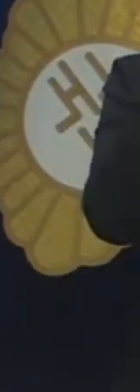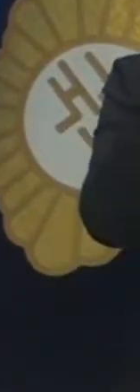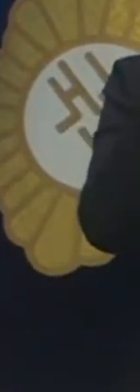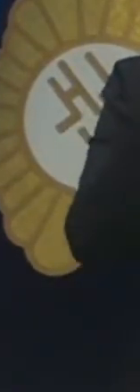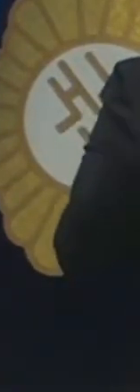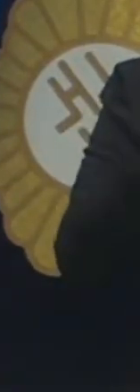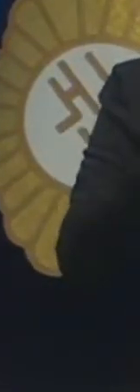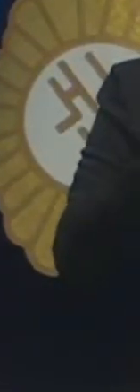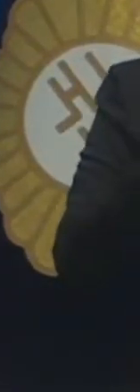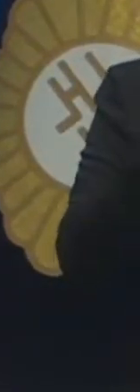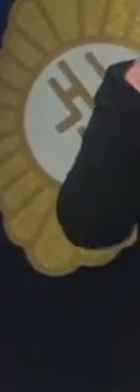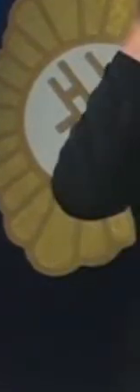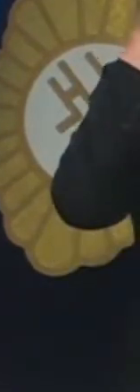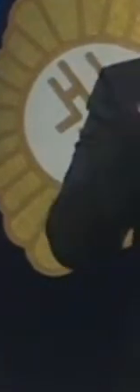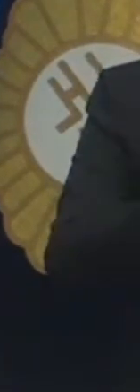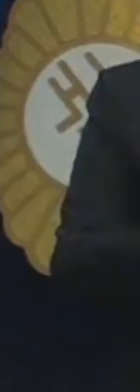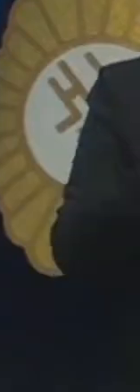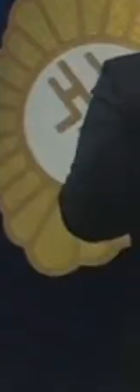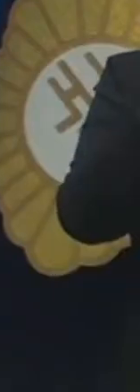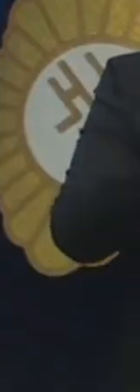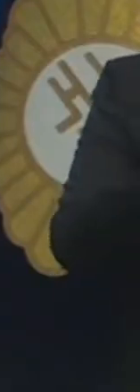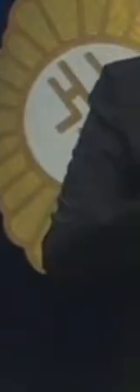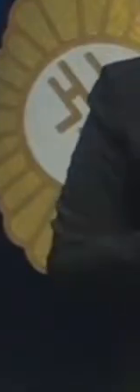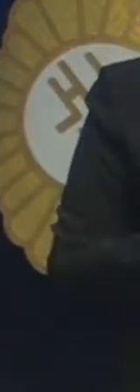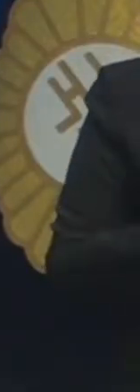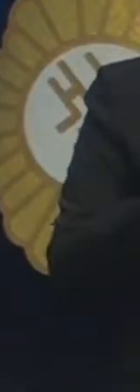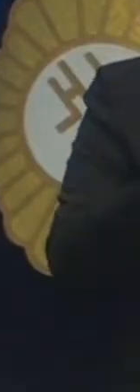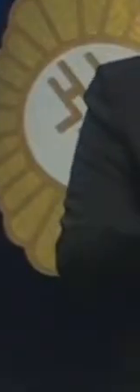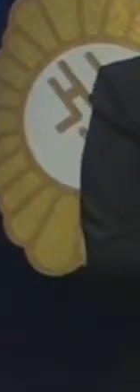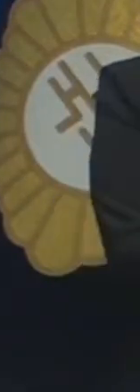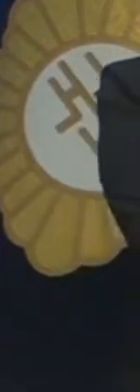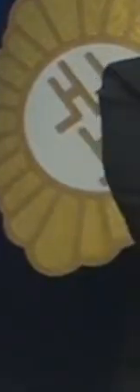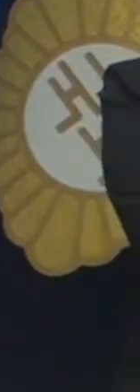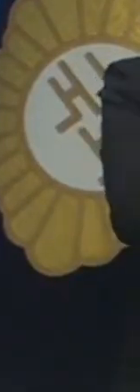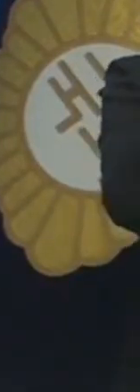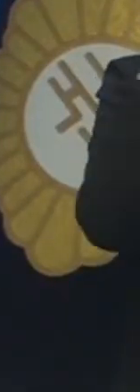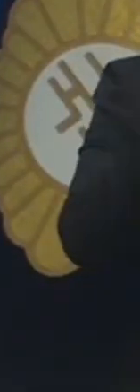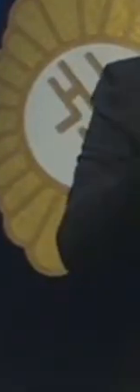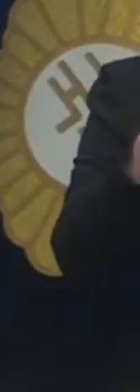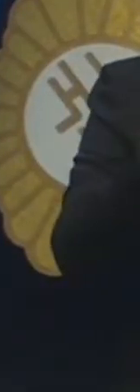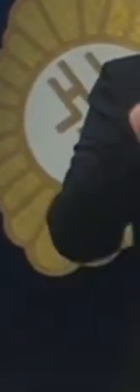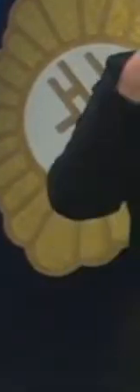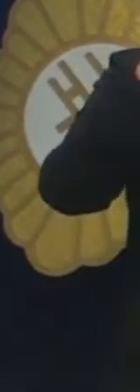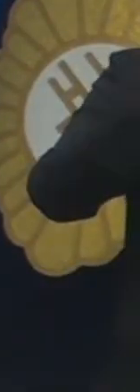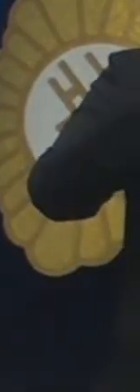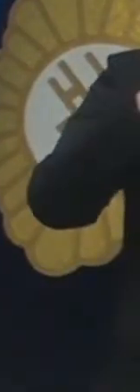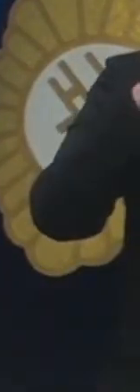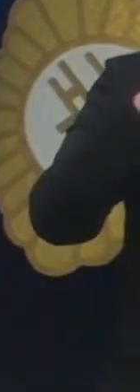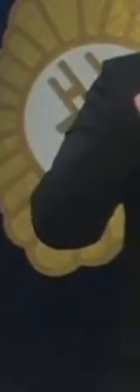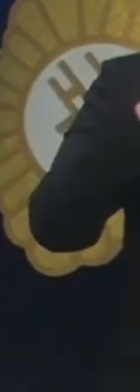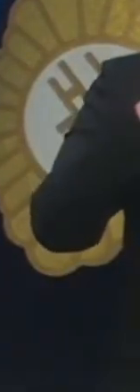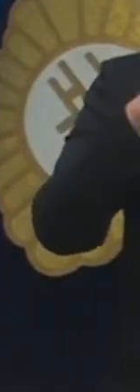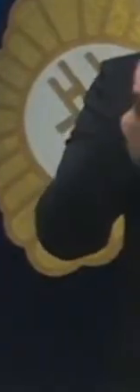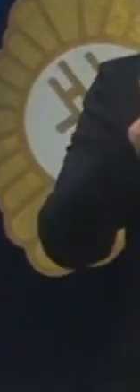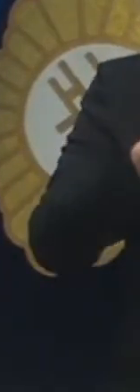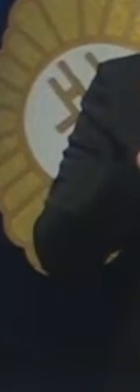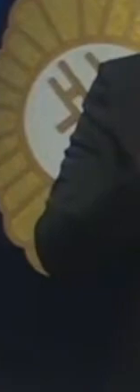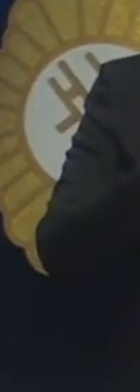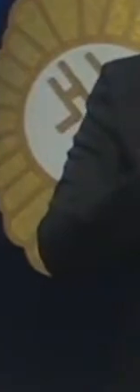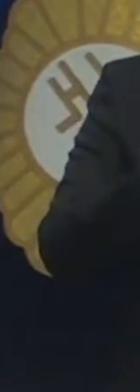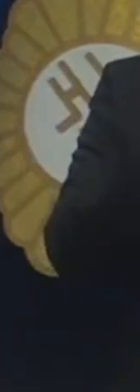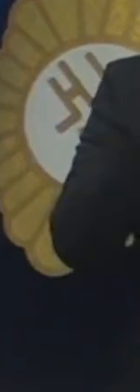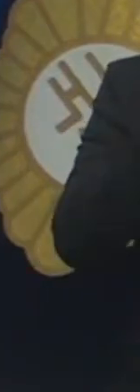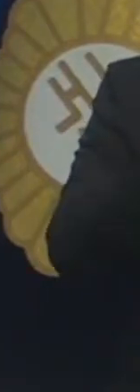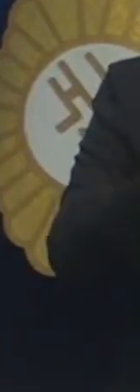사항이 아니냐고 생각합니다. 마지막으로 이 사태의 올바른 해결은 법 제도적인 그런 그 측면으로만